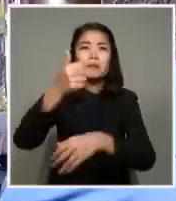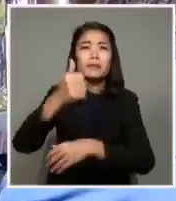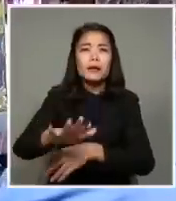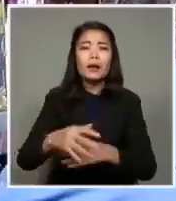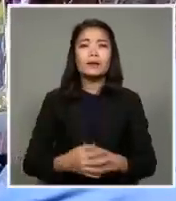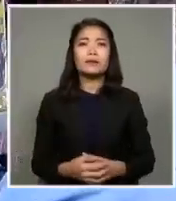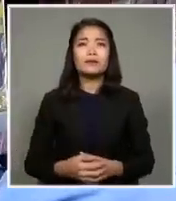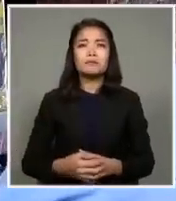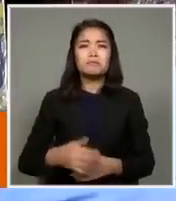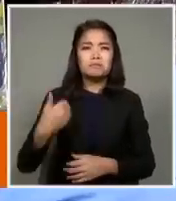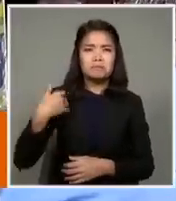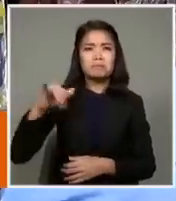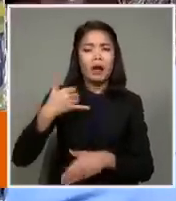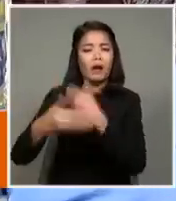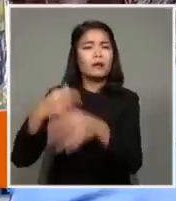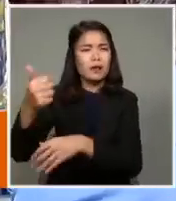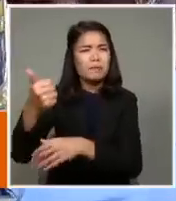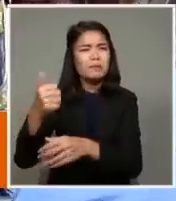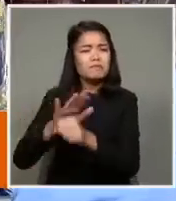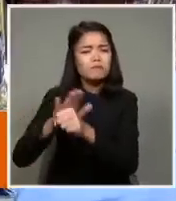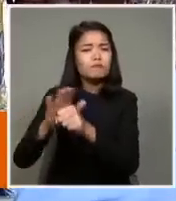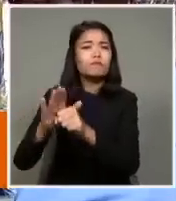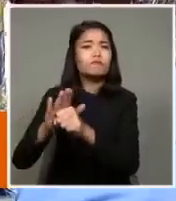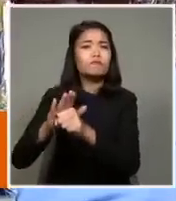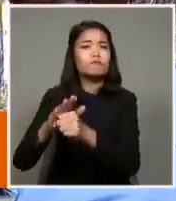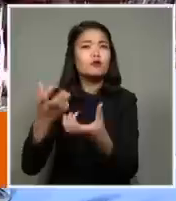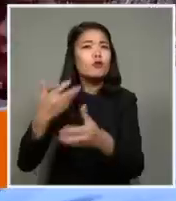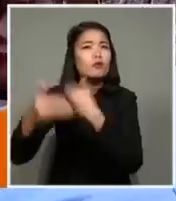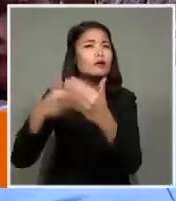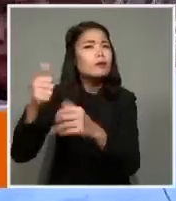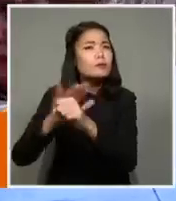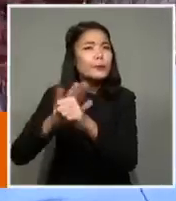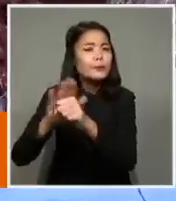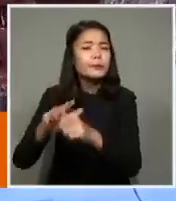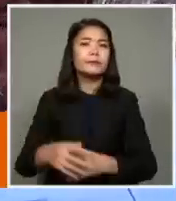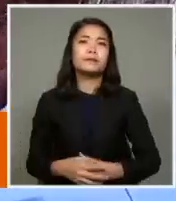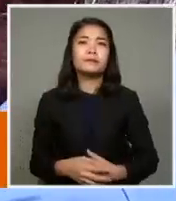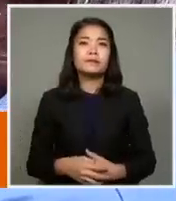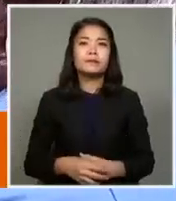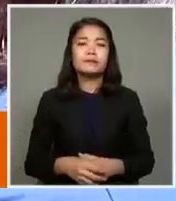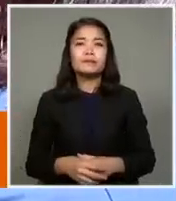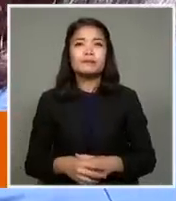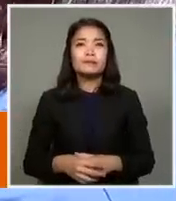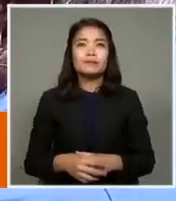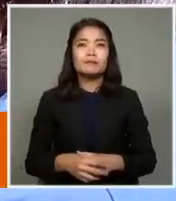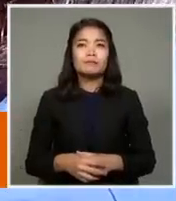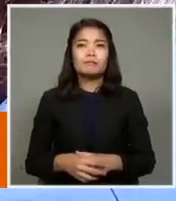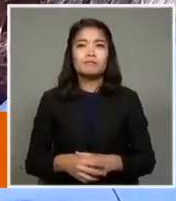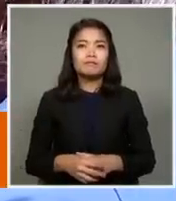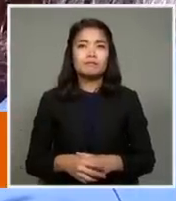างวันก็ได้เล็กๆน้อยๆครับพี่แต่ว่าไม่ได้ลักษณะอย่างนั้นครับเพราะ